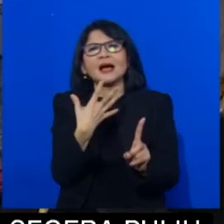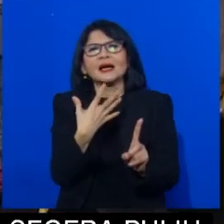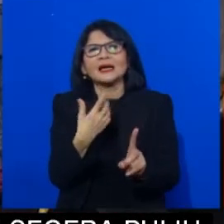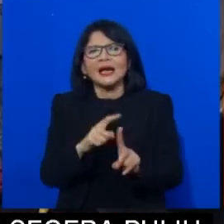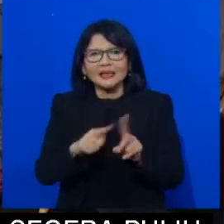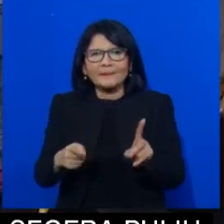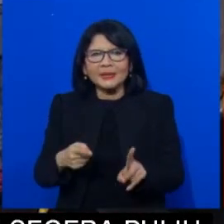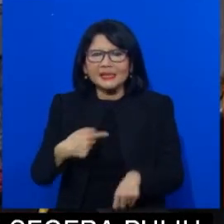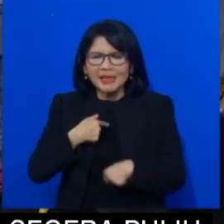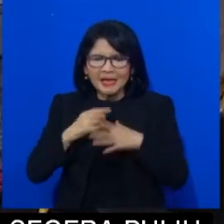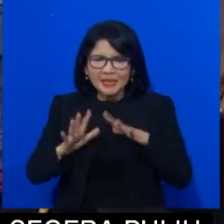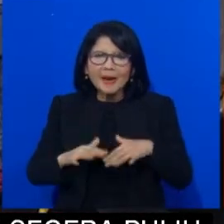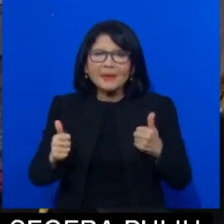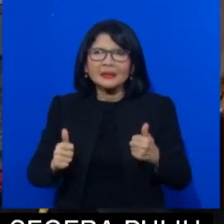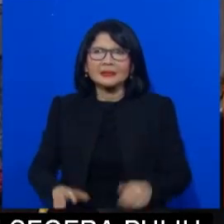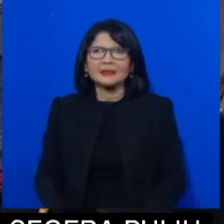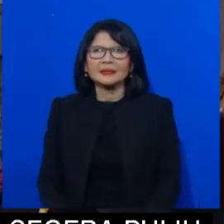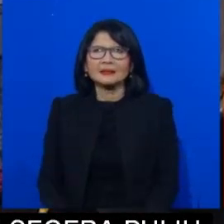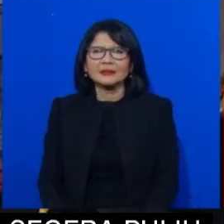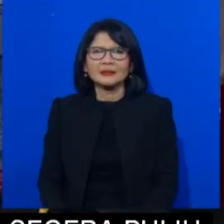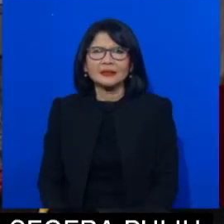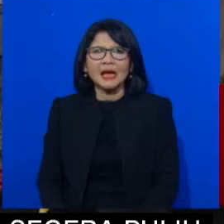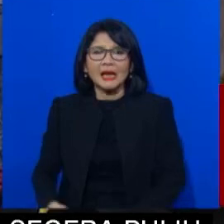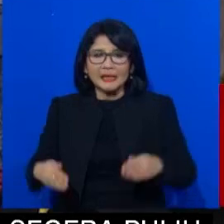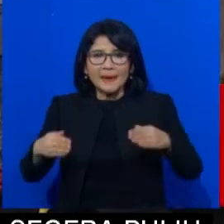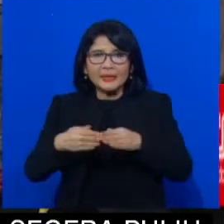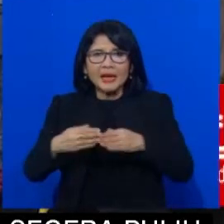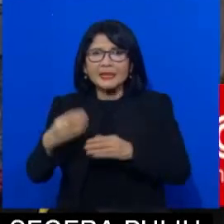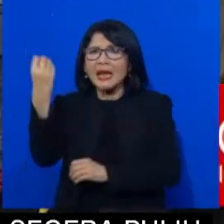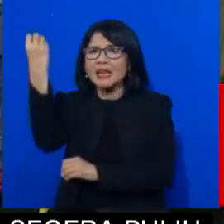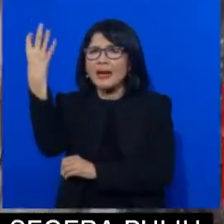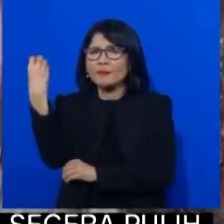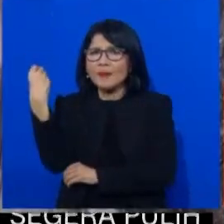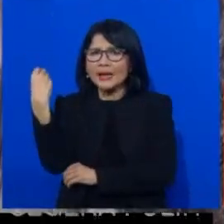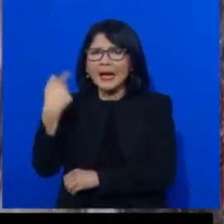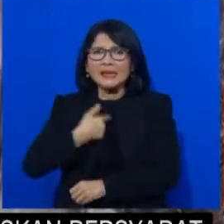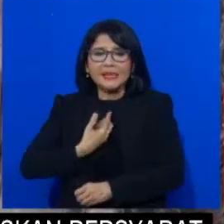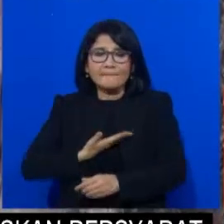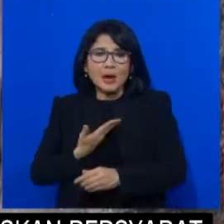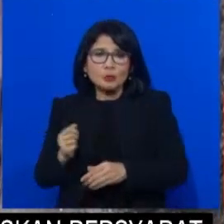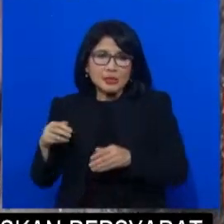masih selamat begitu. Pas pertigaan Karang Tengah itu lampu merah begitu.